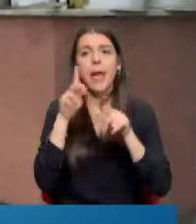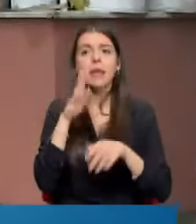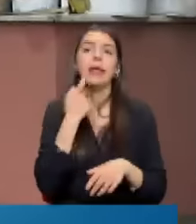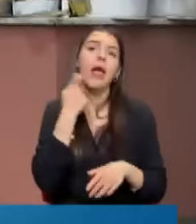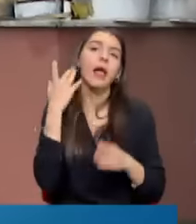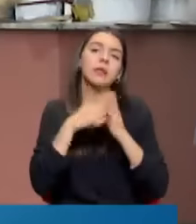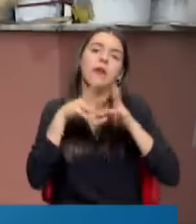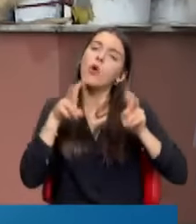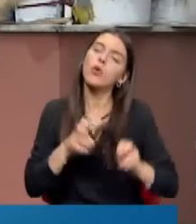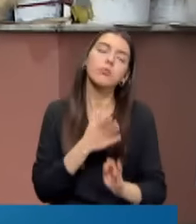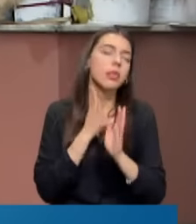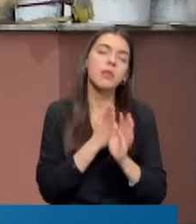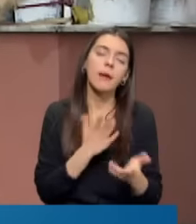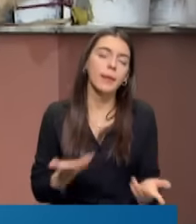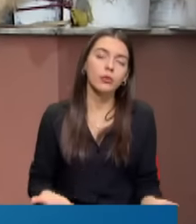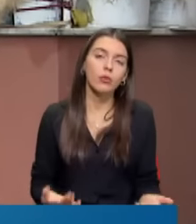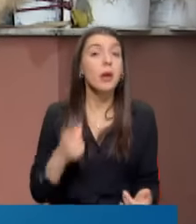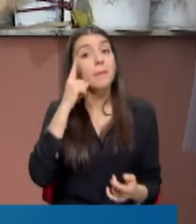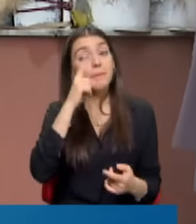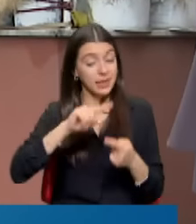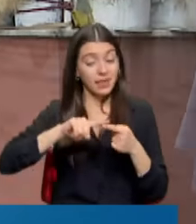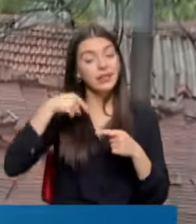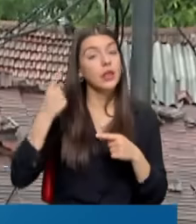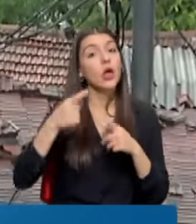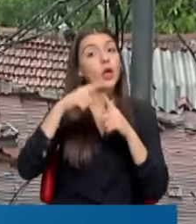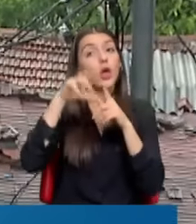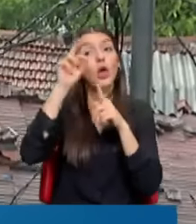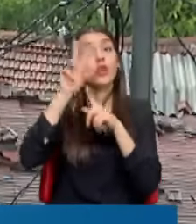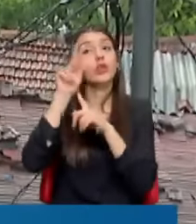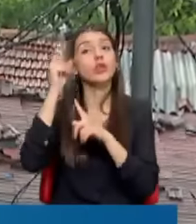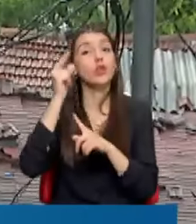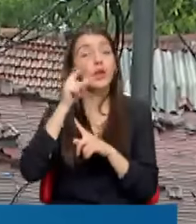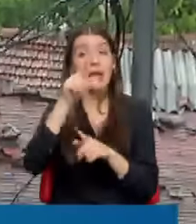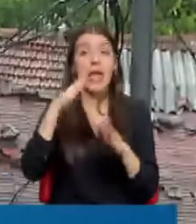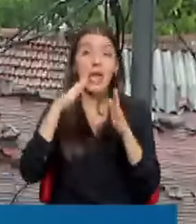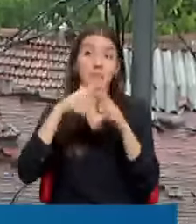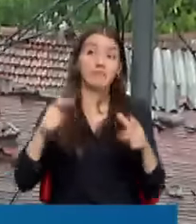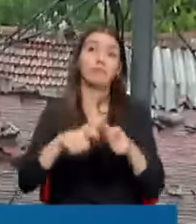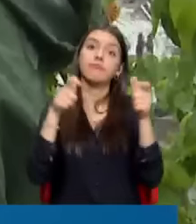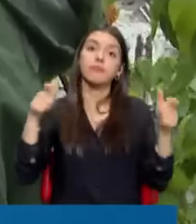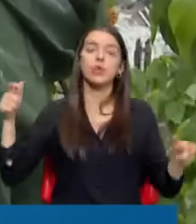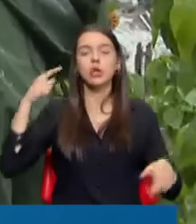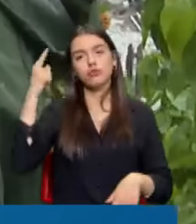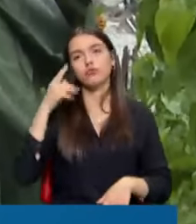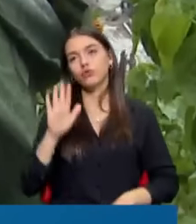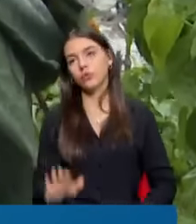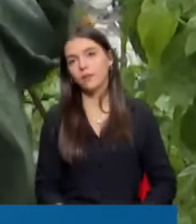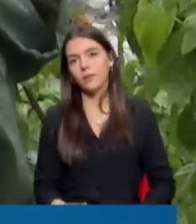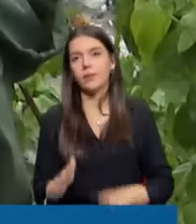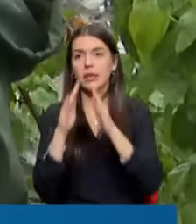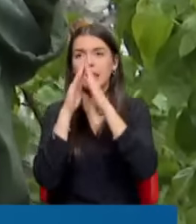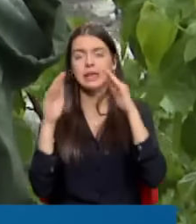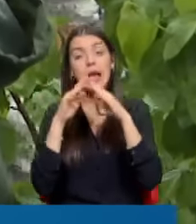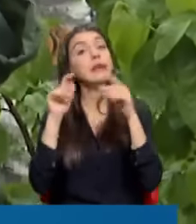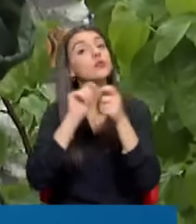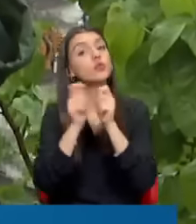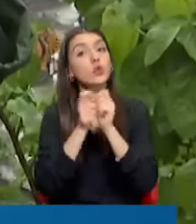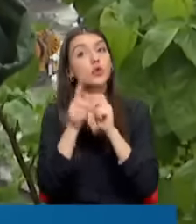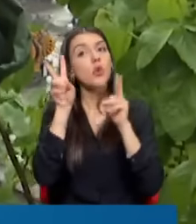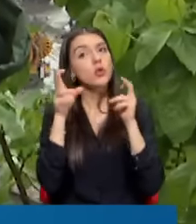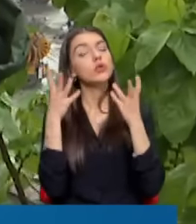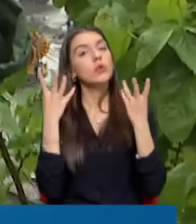oturmaya devam ediyor. Bir yandan da TOKİ konut yapmayı, hatta o alanı genişletmeyi sürdürüyor. Kentsel dönüşüm şeyi olmuş,